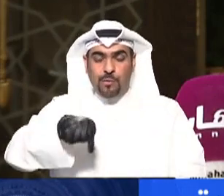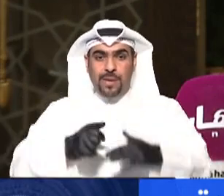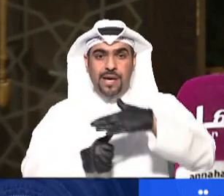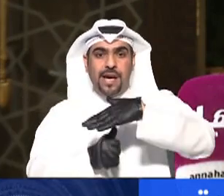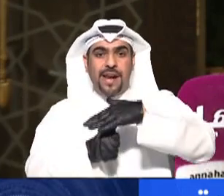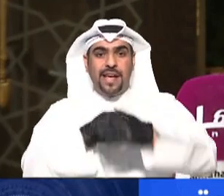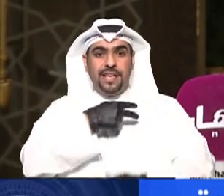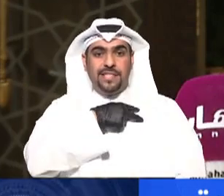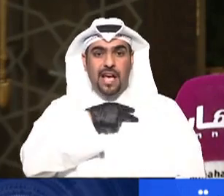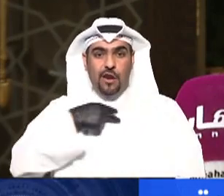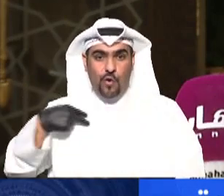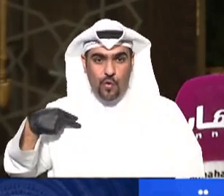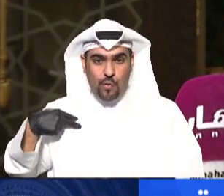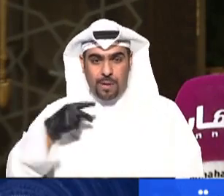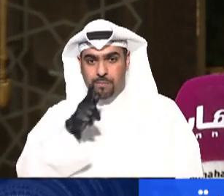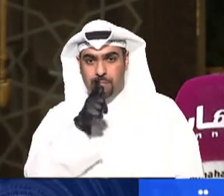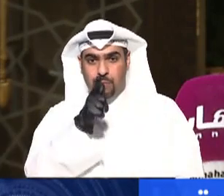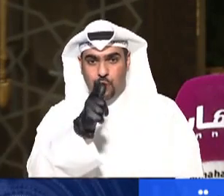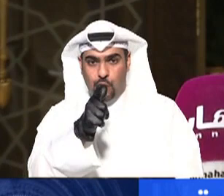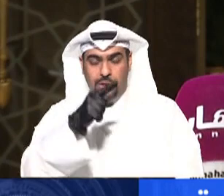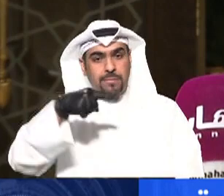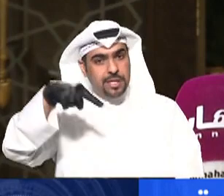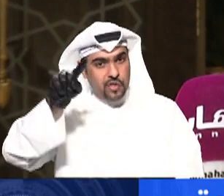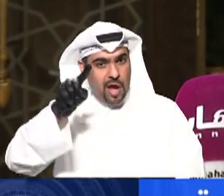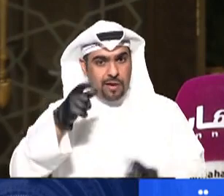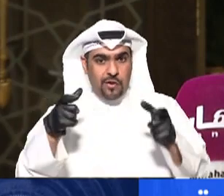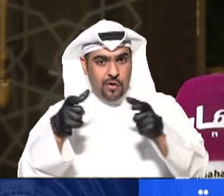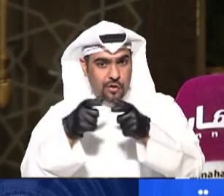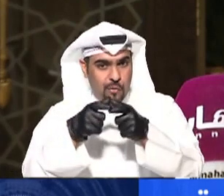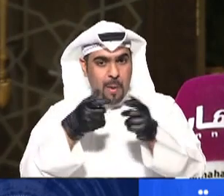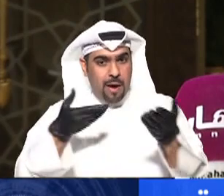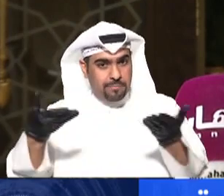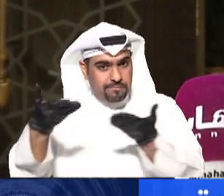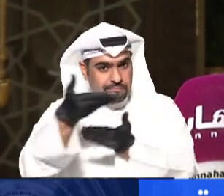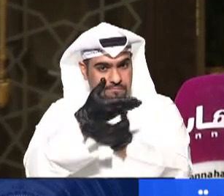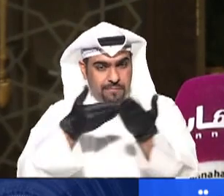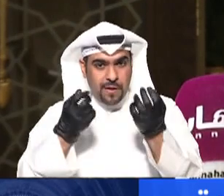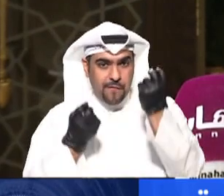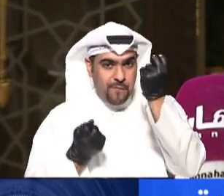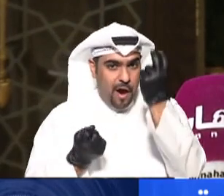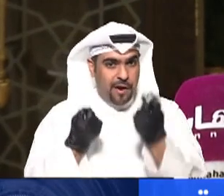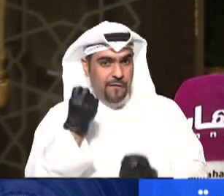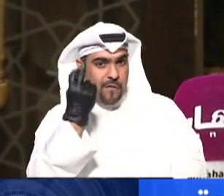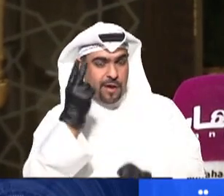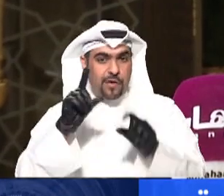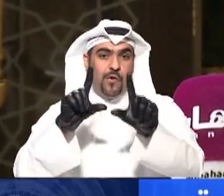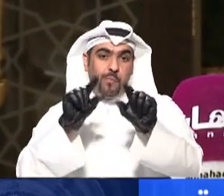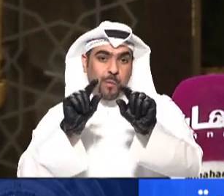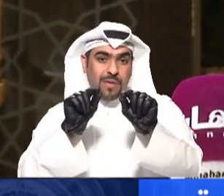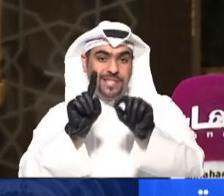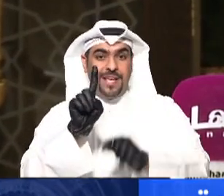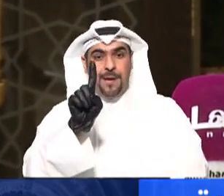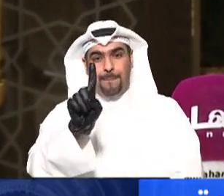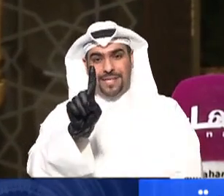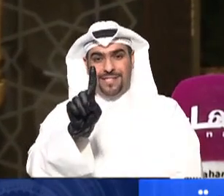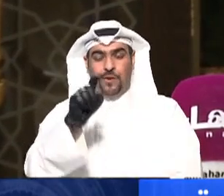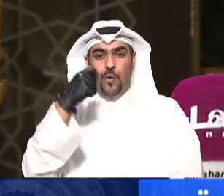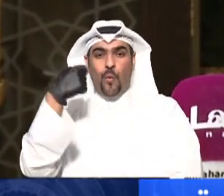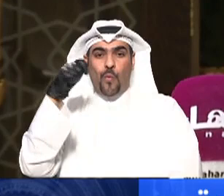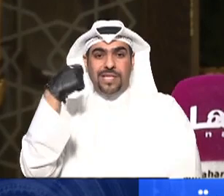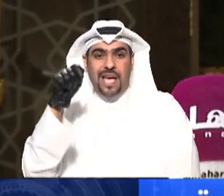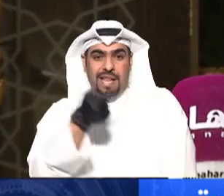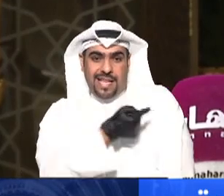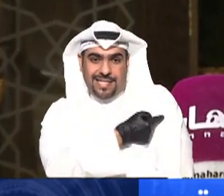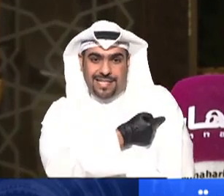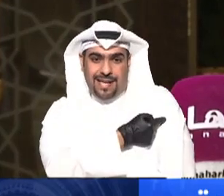يؤكد فيها على احترامه وتقديره للمجلس وللسلطة التشريعية وجهود المجلس، ويطلب